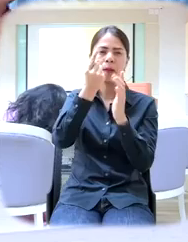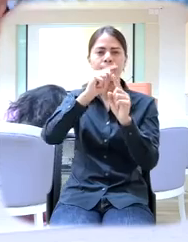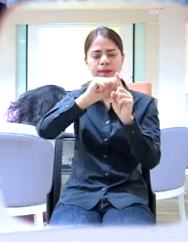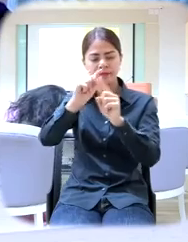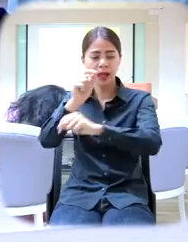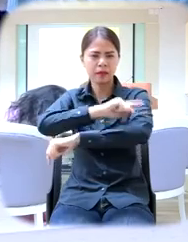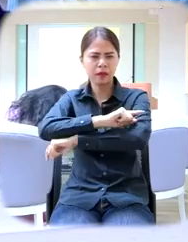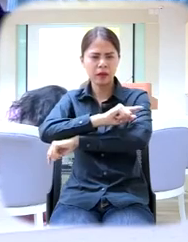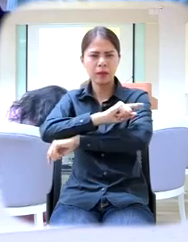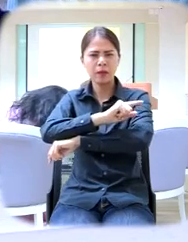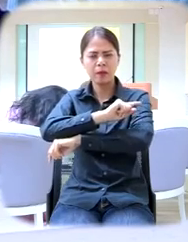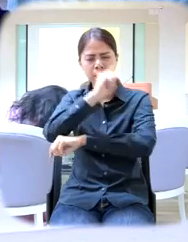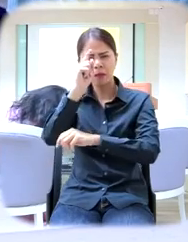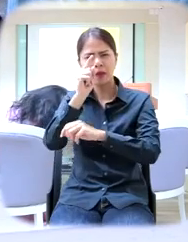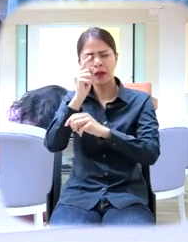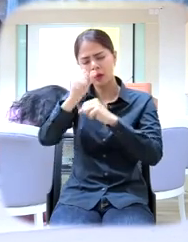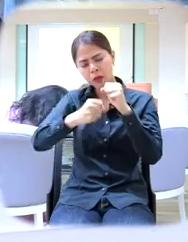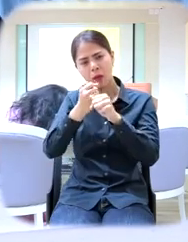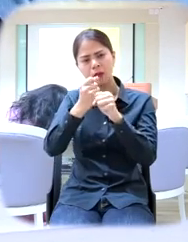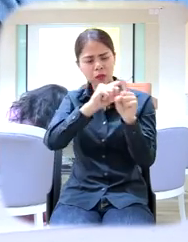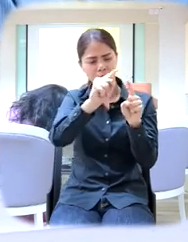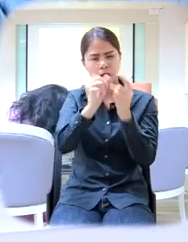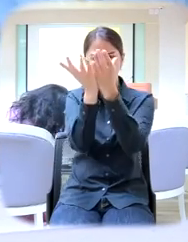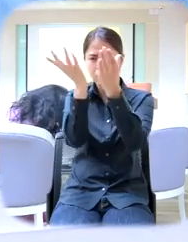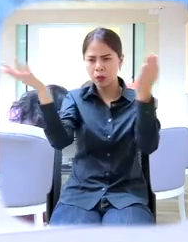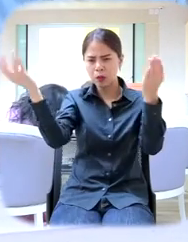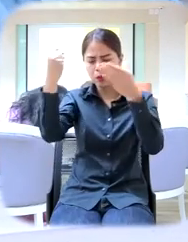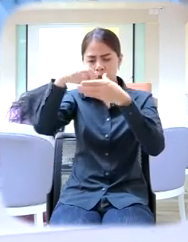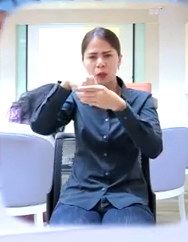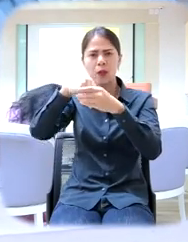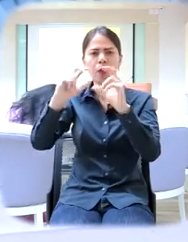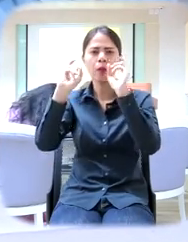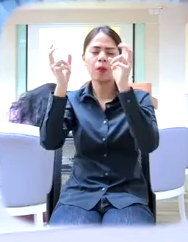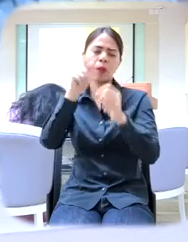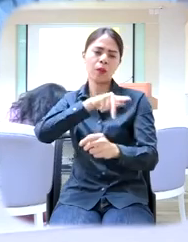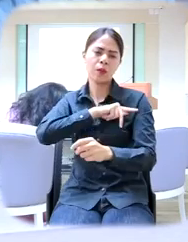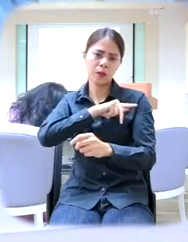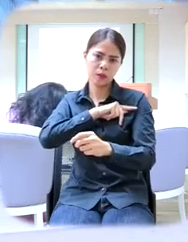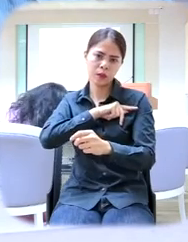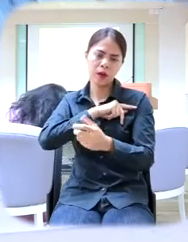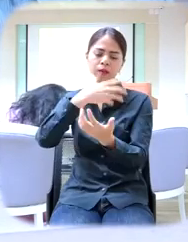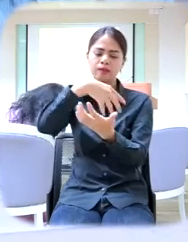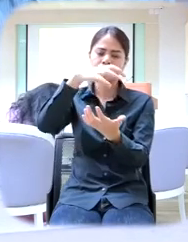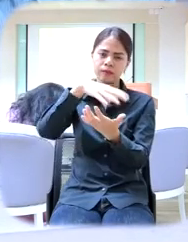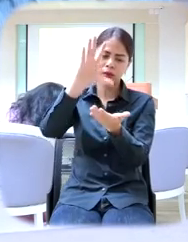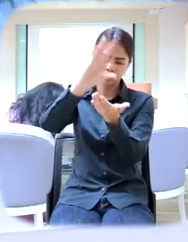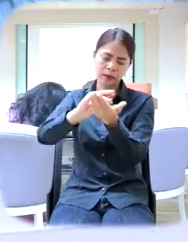บรวมรายชื่อของคัมภีร์ทางพุทธศาสนาที่อยู่ในนั้นด้วย So there is